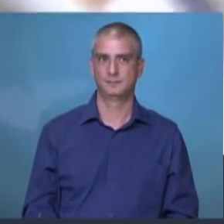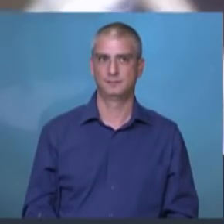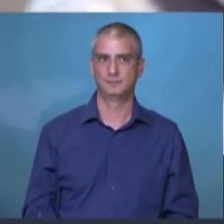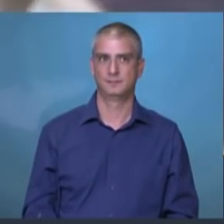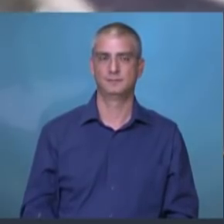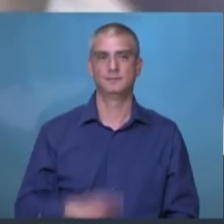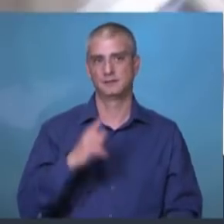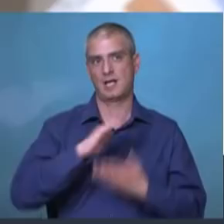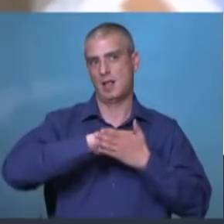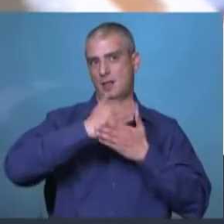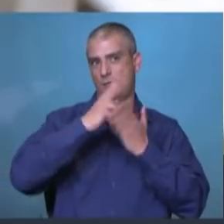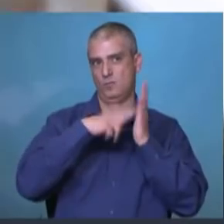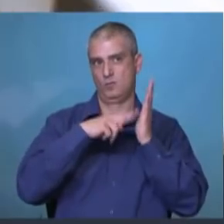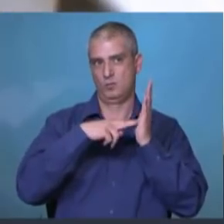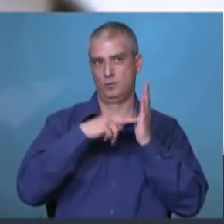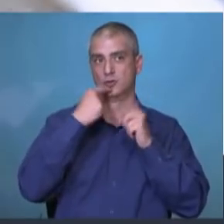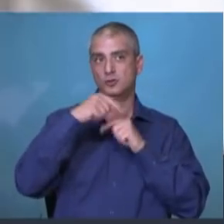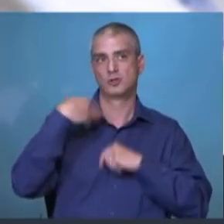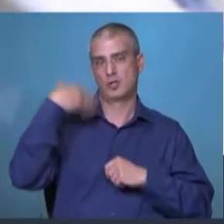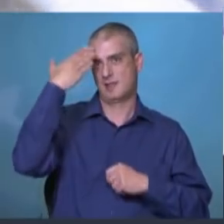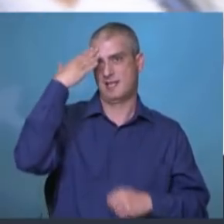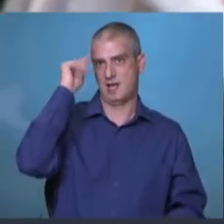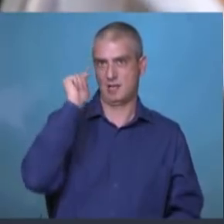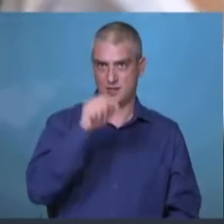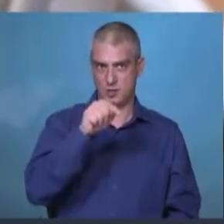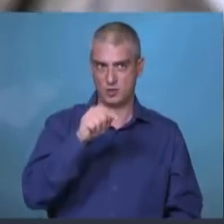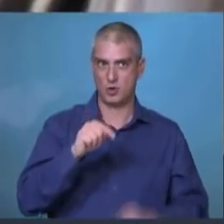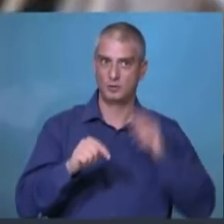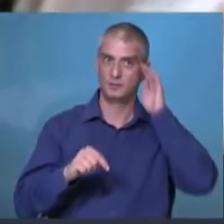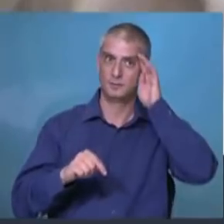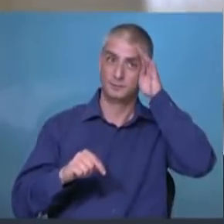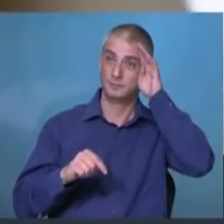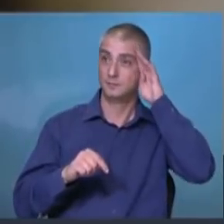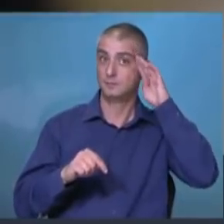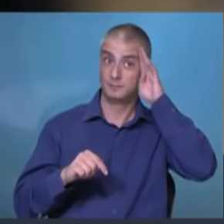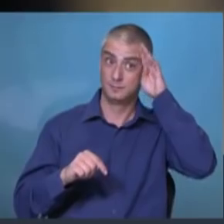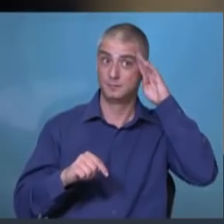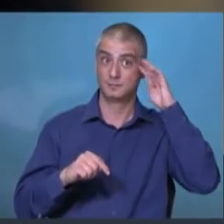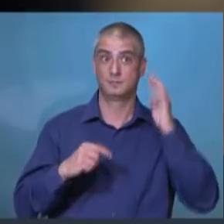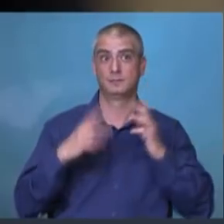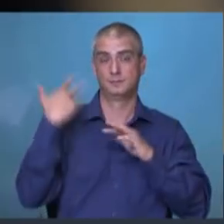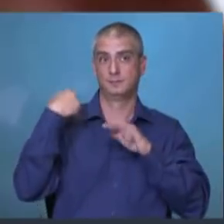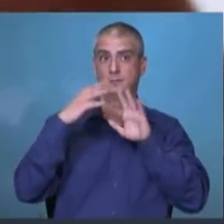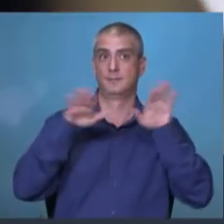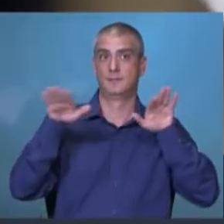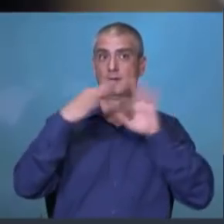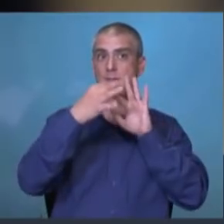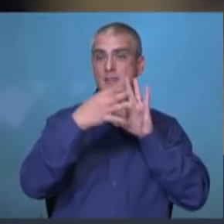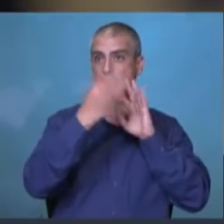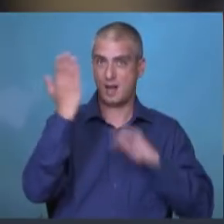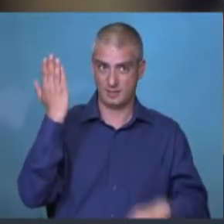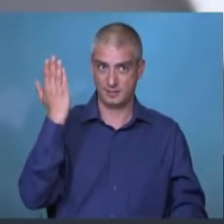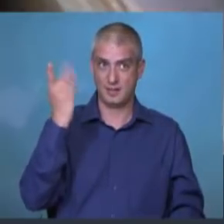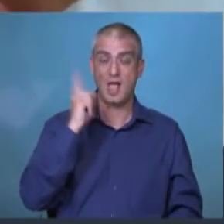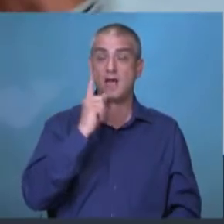This was just kind of the album of the year of meeting him and him back in Thailand.